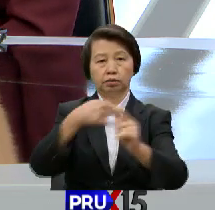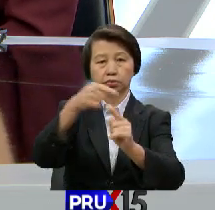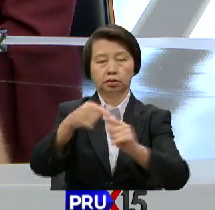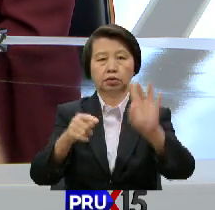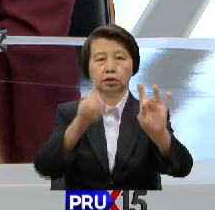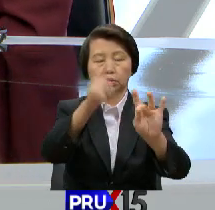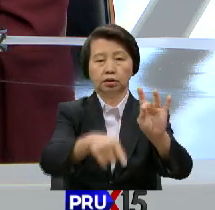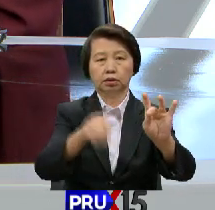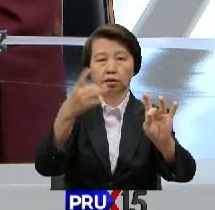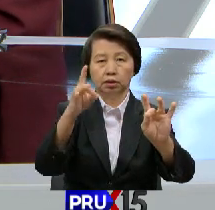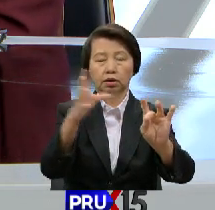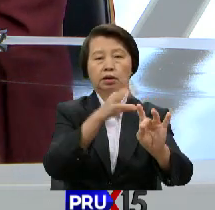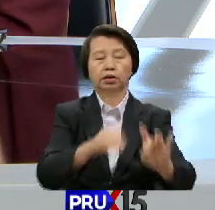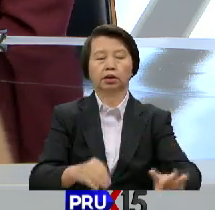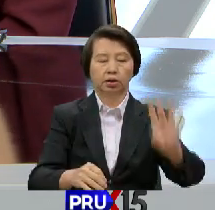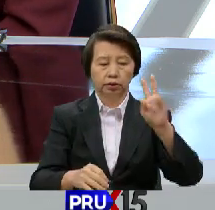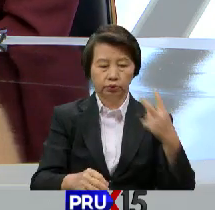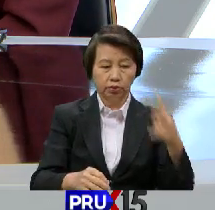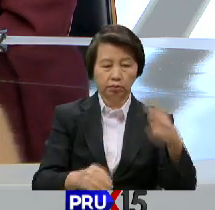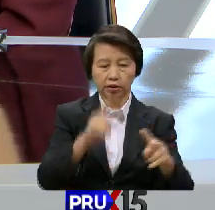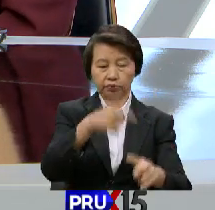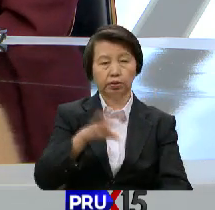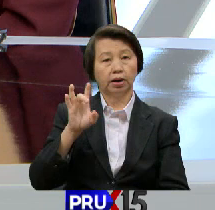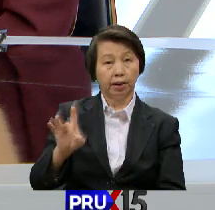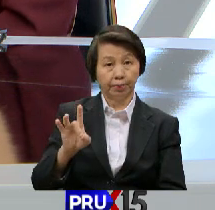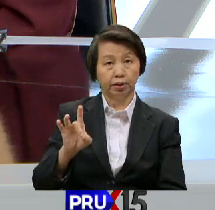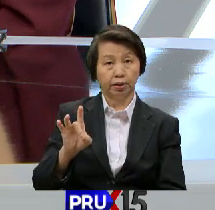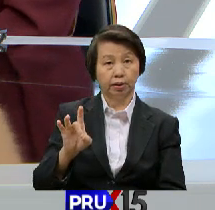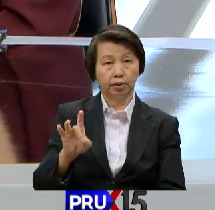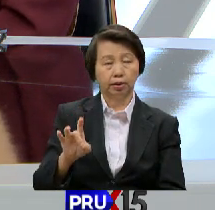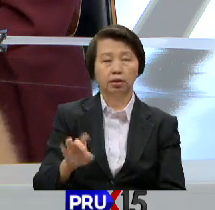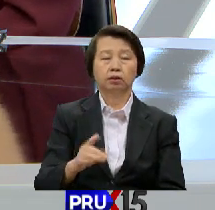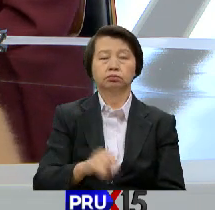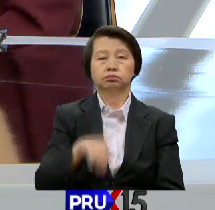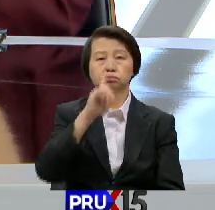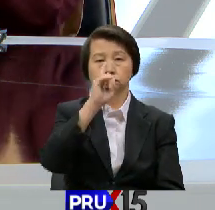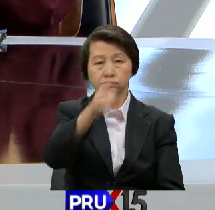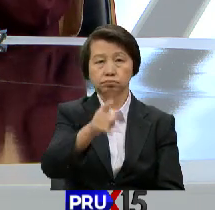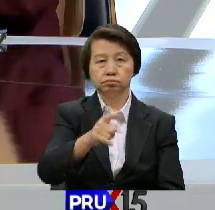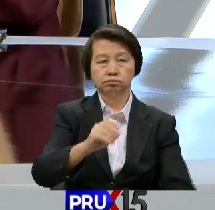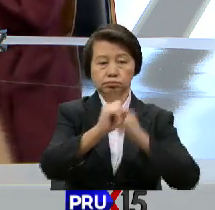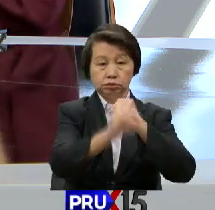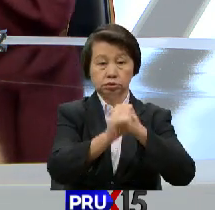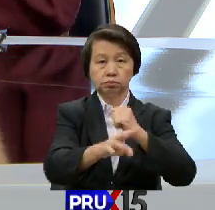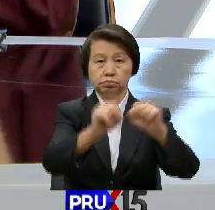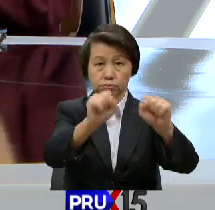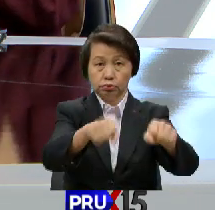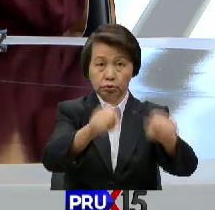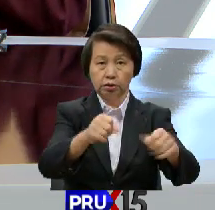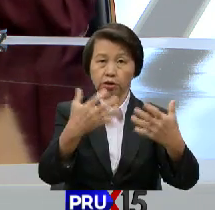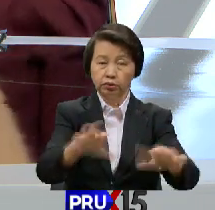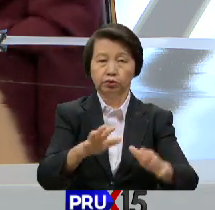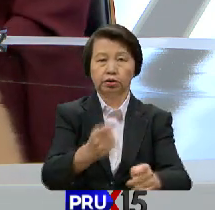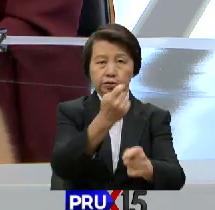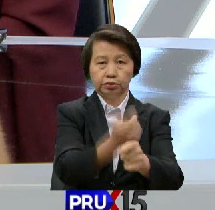8 always dan juga 12 Agus nanti Oke jadi dalam hal ini hakikatnya camping digunakan dan telepon